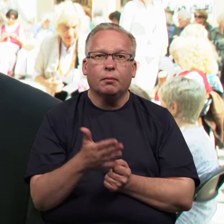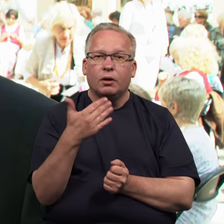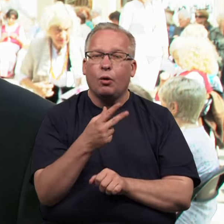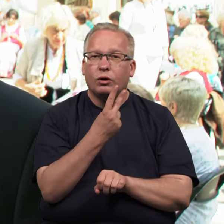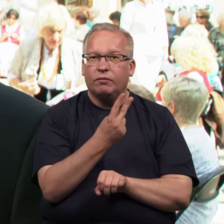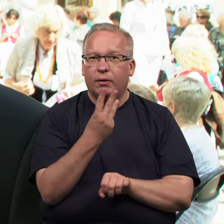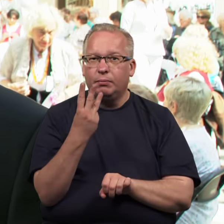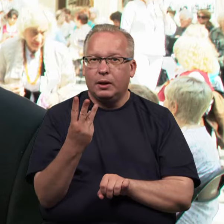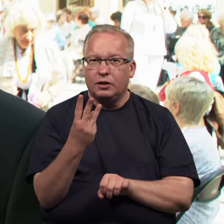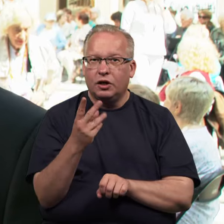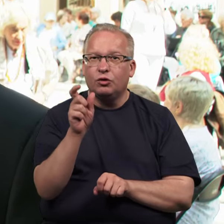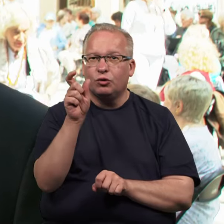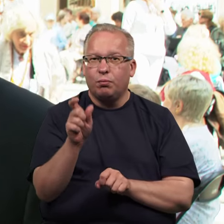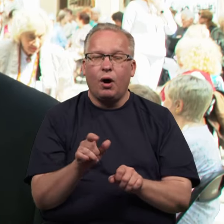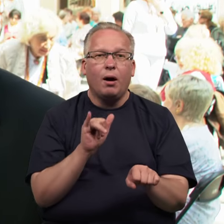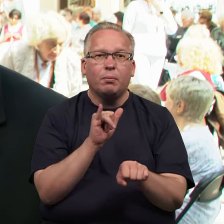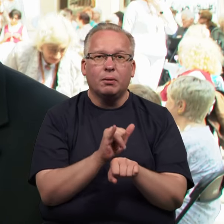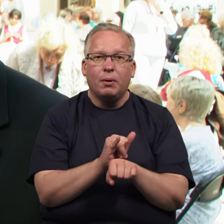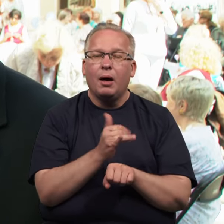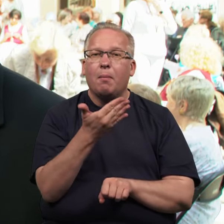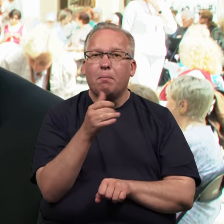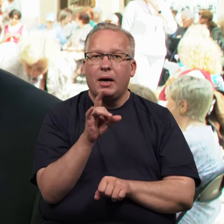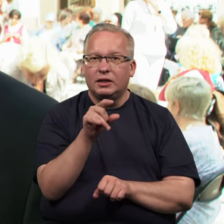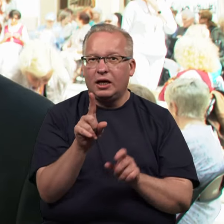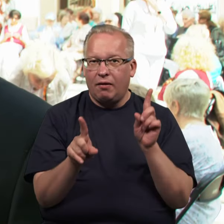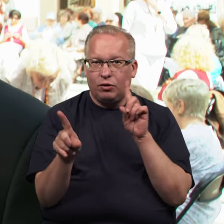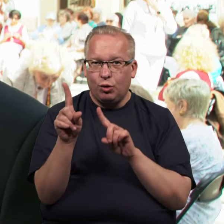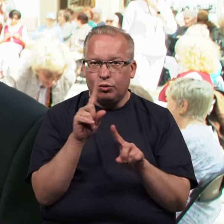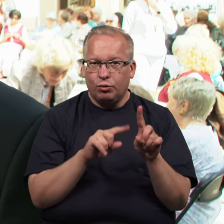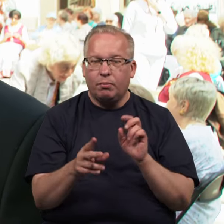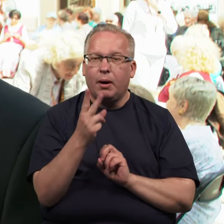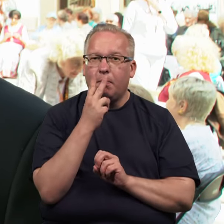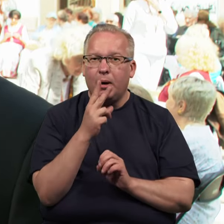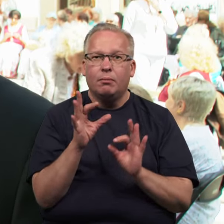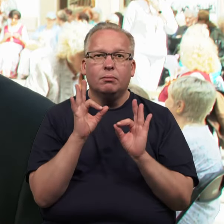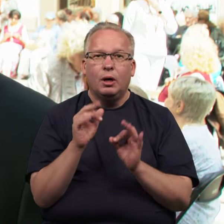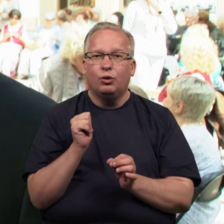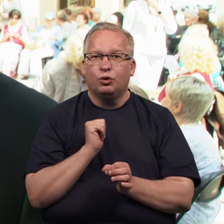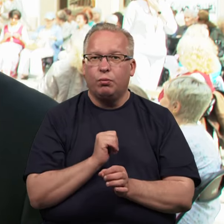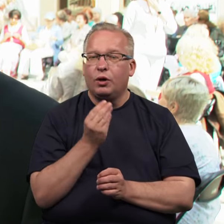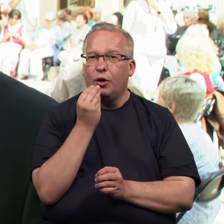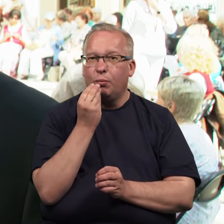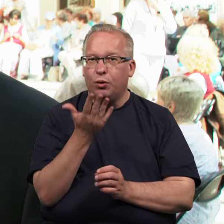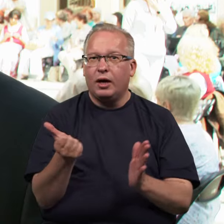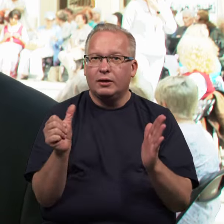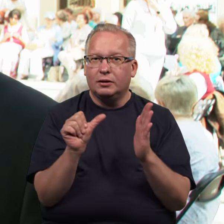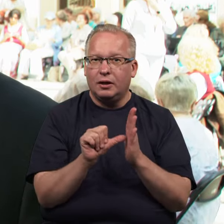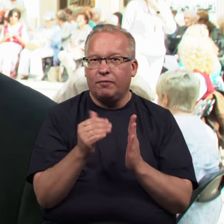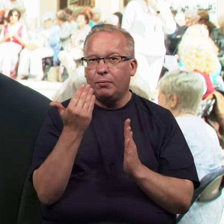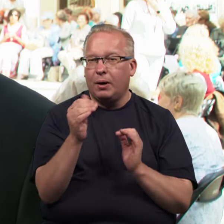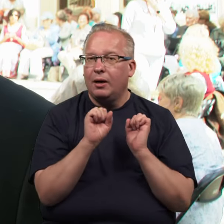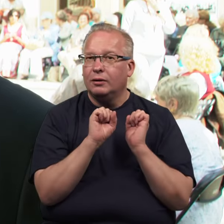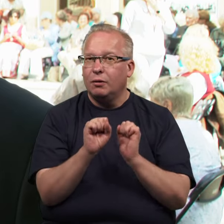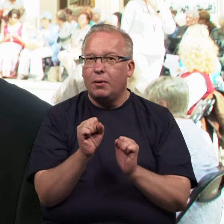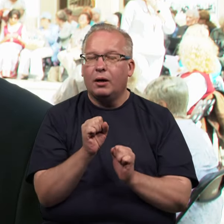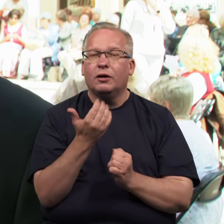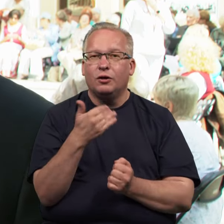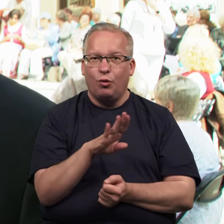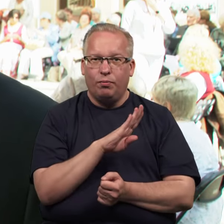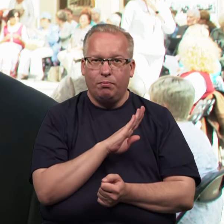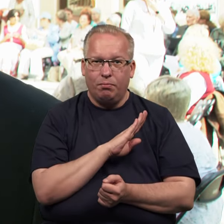23 valdybė aplankyta su Justino Marcinkevičiaus kūryba ir matau, kad tikrai žmonės puikiai advokatavo Justino Marcinkevičių, nesant jam